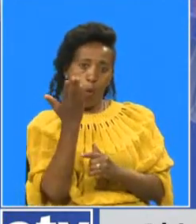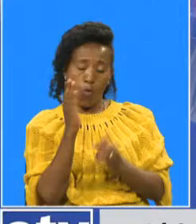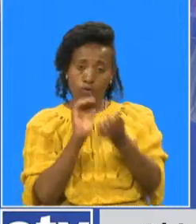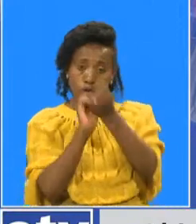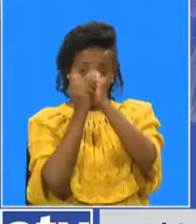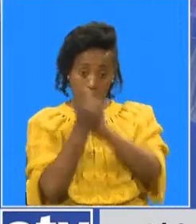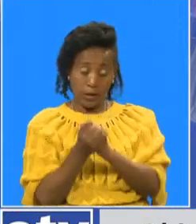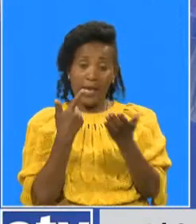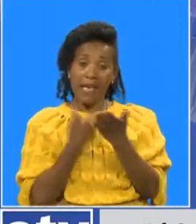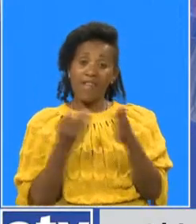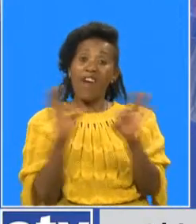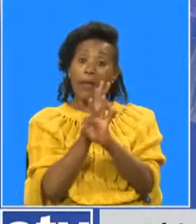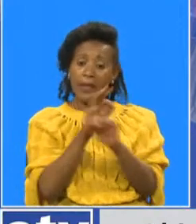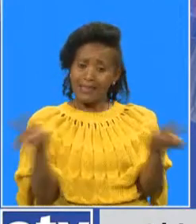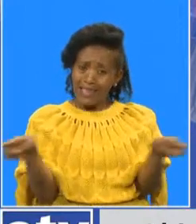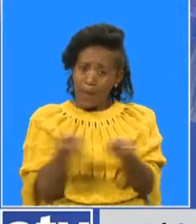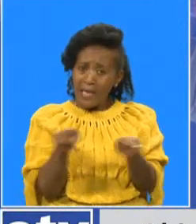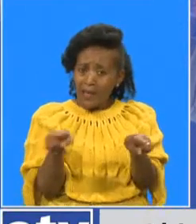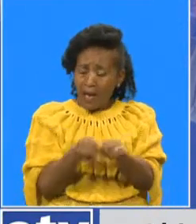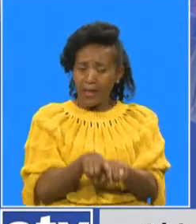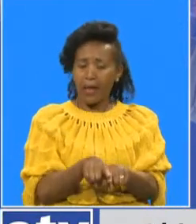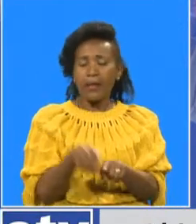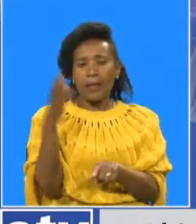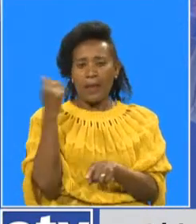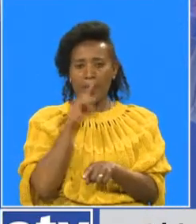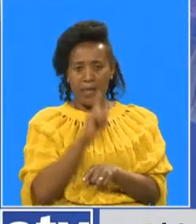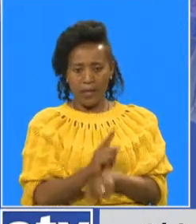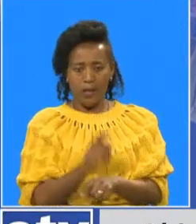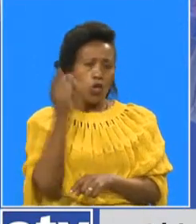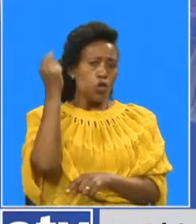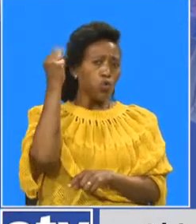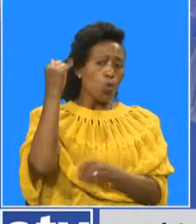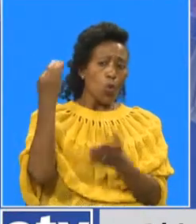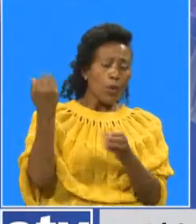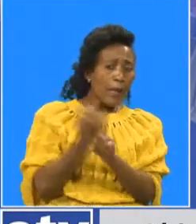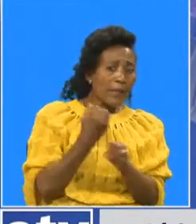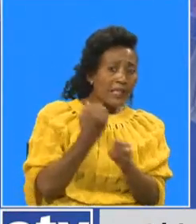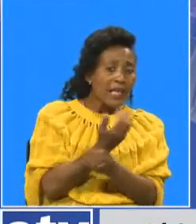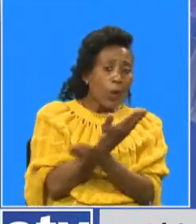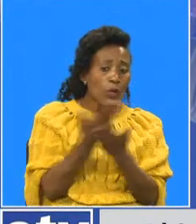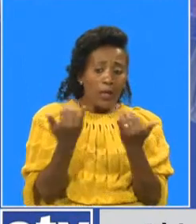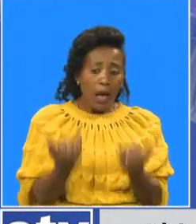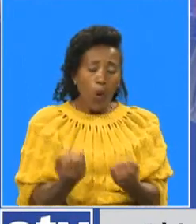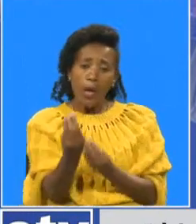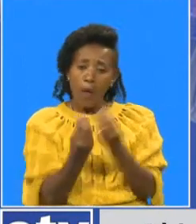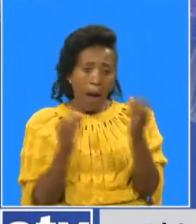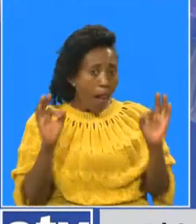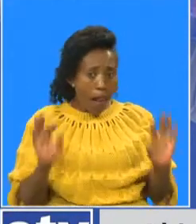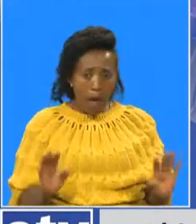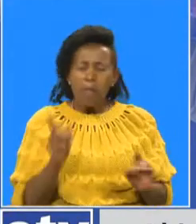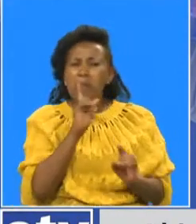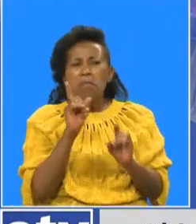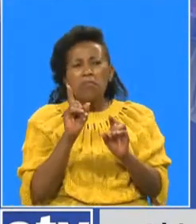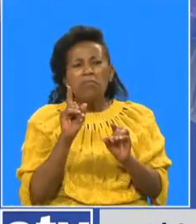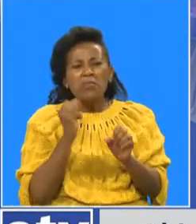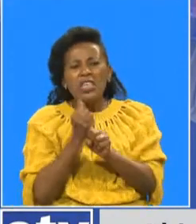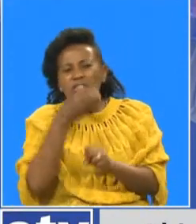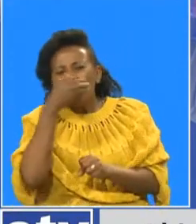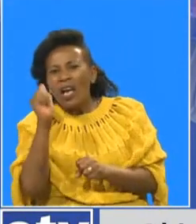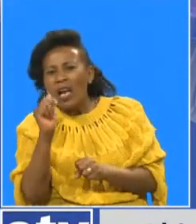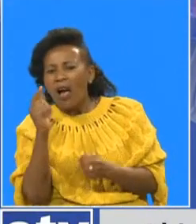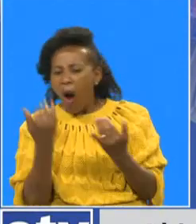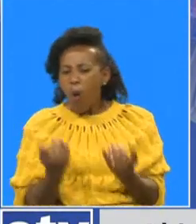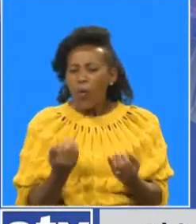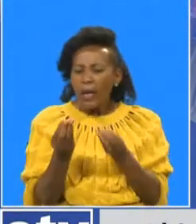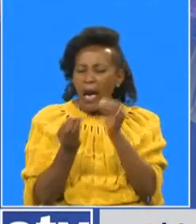ልክ ማኒፋክቸሪንግ የዛ አይነት እንትን ነው የተጠቀምነው። ድሮ ምናመርተው የነበረው አሁን ገበያ ከሌለው ምን ማምረት እንችላለን? ገበያ